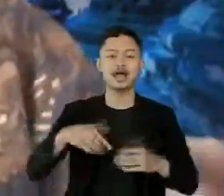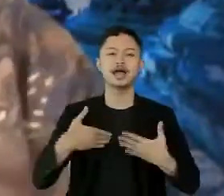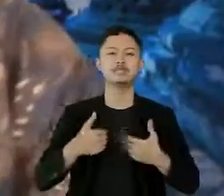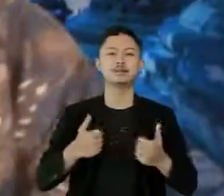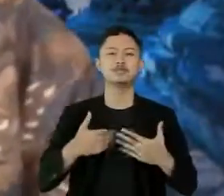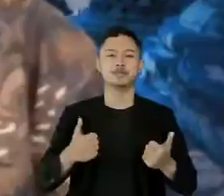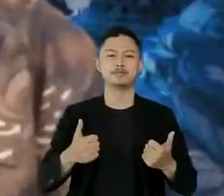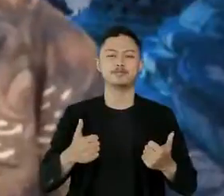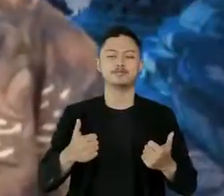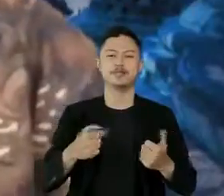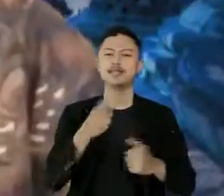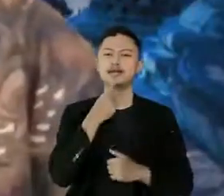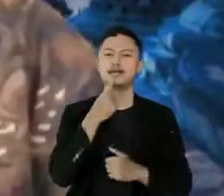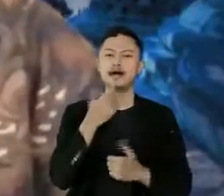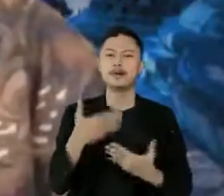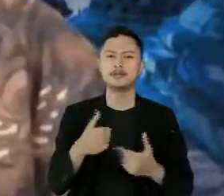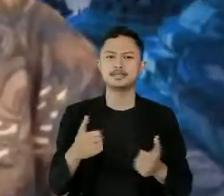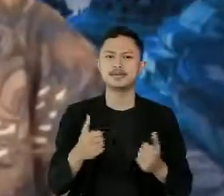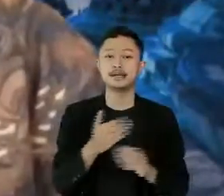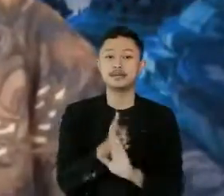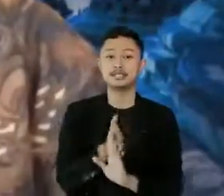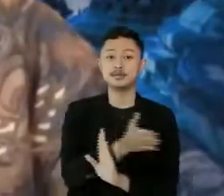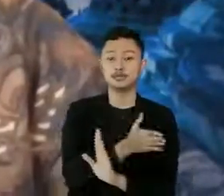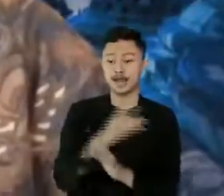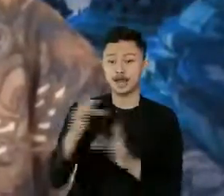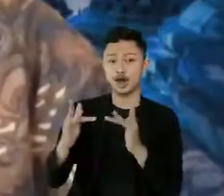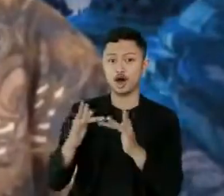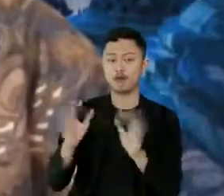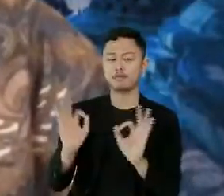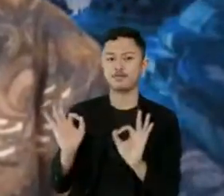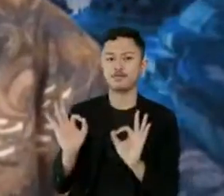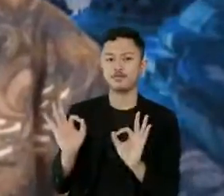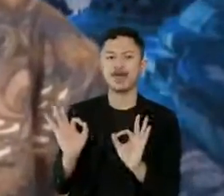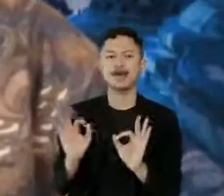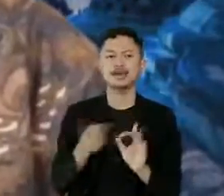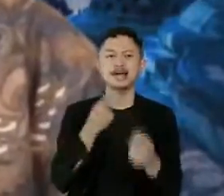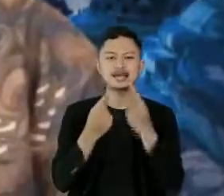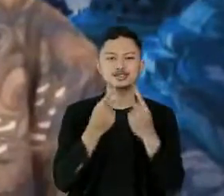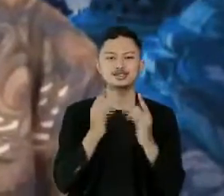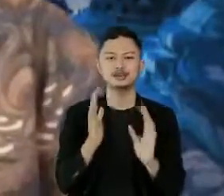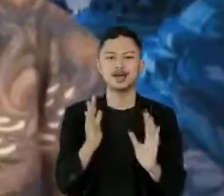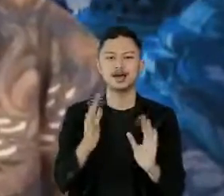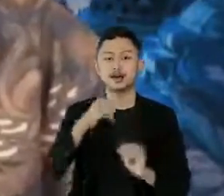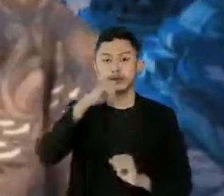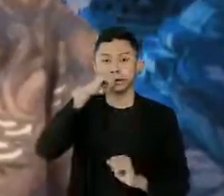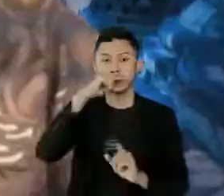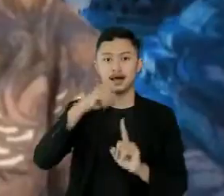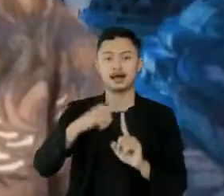kita masih offline tadi sempat kita bicara ya bahwa untung Pak Troy juga mengikuti